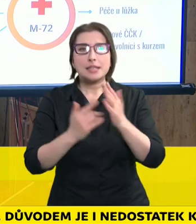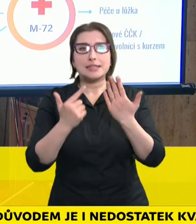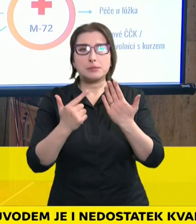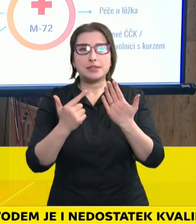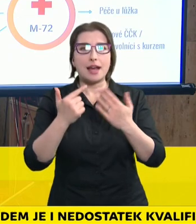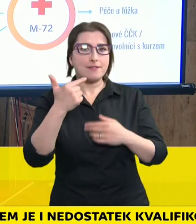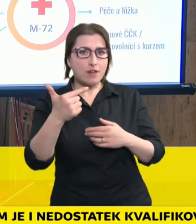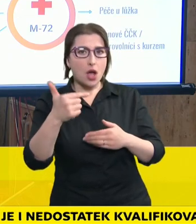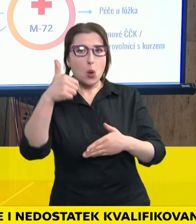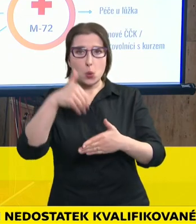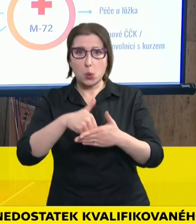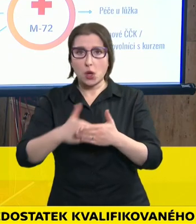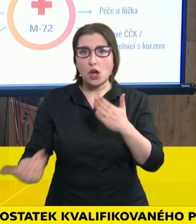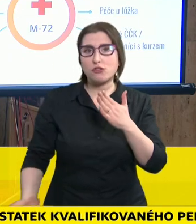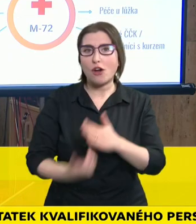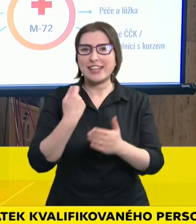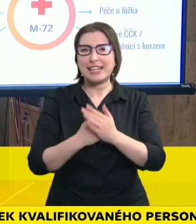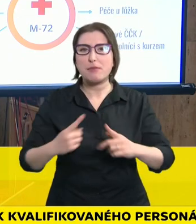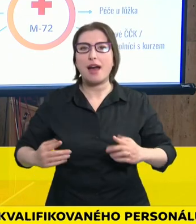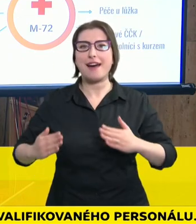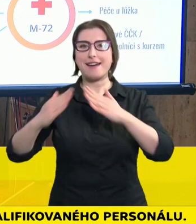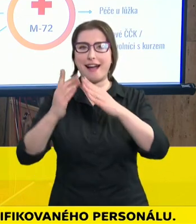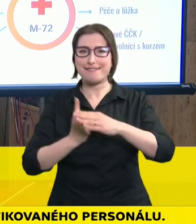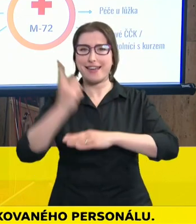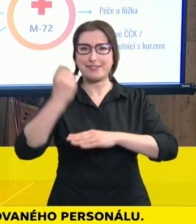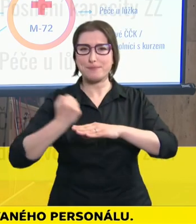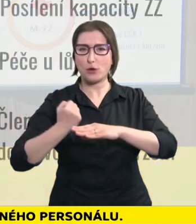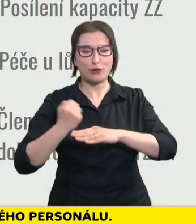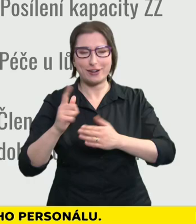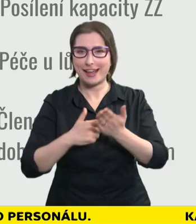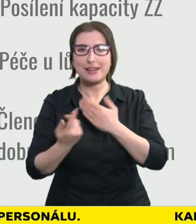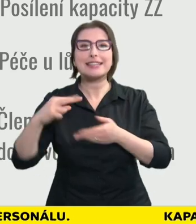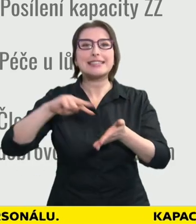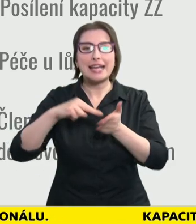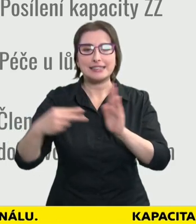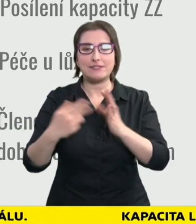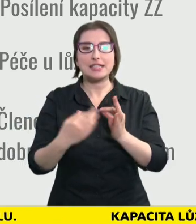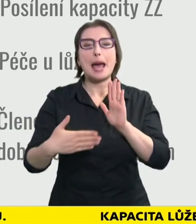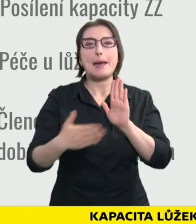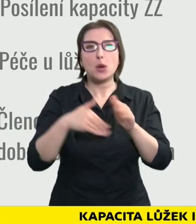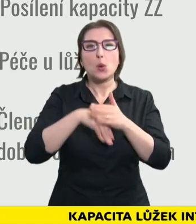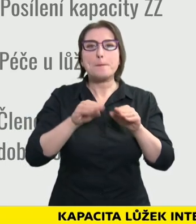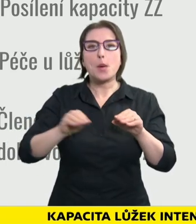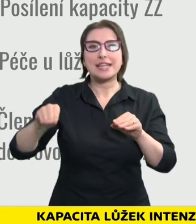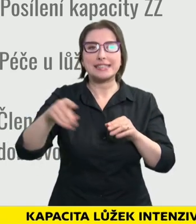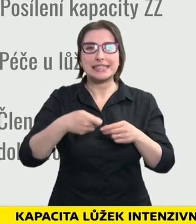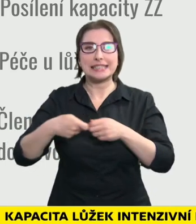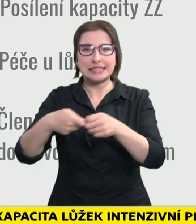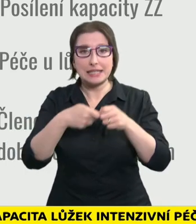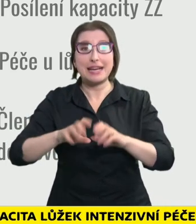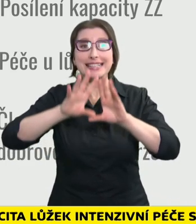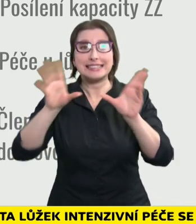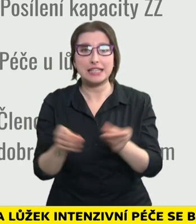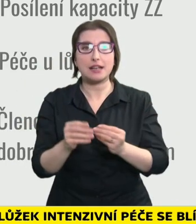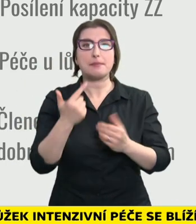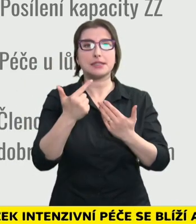zkratkou nového raketového motoru, ale znamená to jenom technické sdělení, že to jsou mobilní týmy, které jsou nasazovány v rozsahu 72